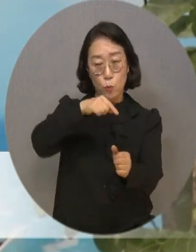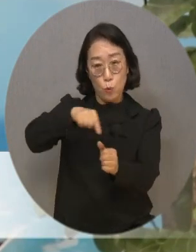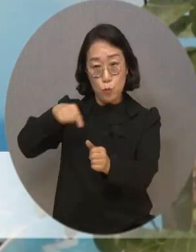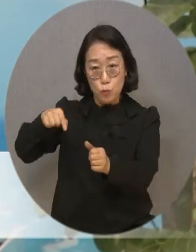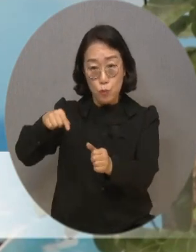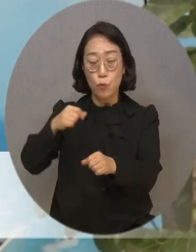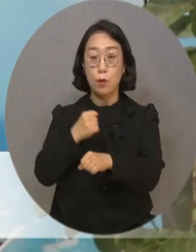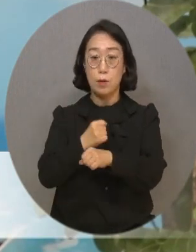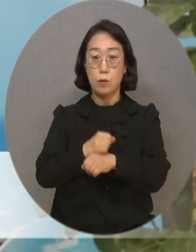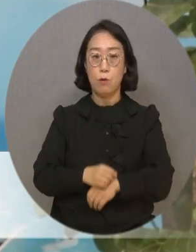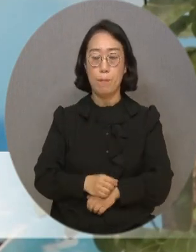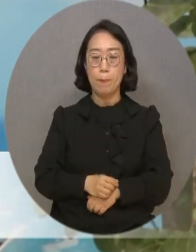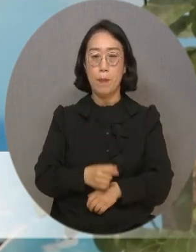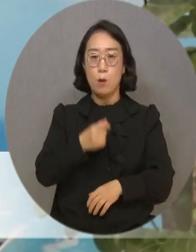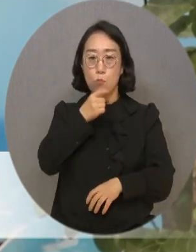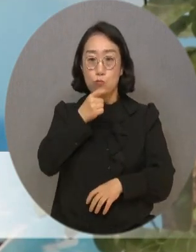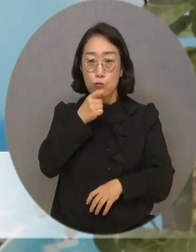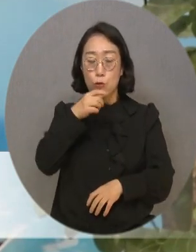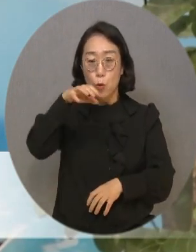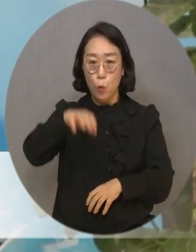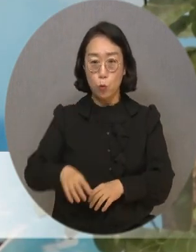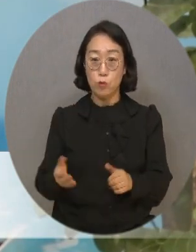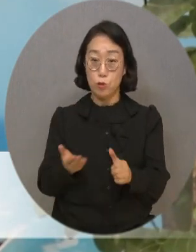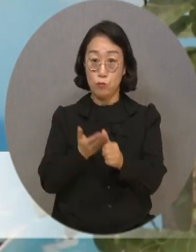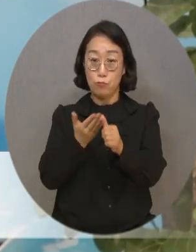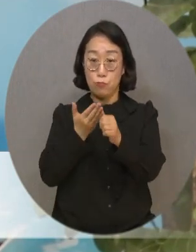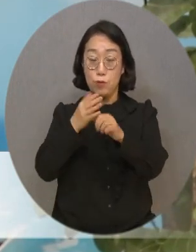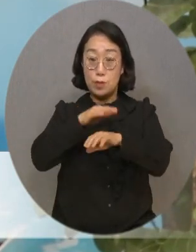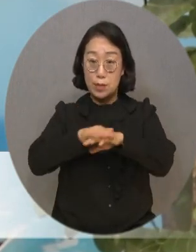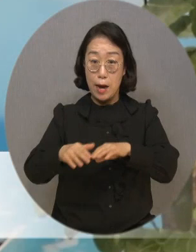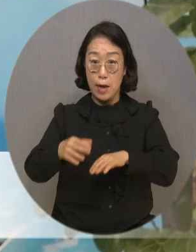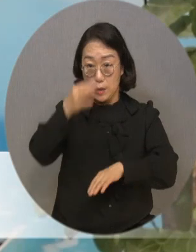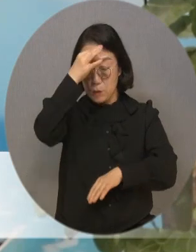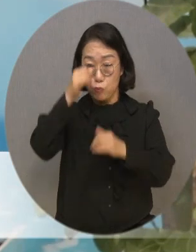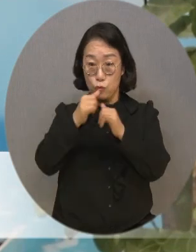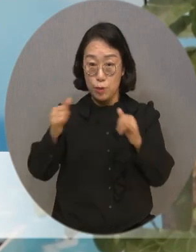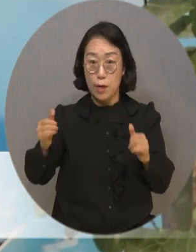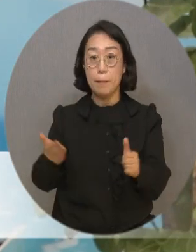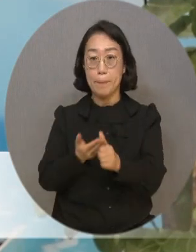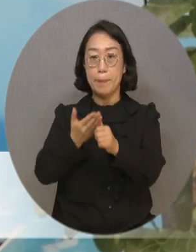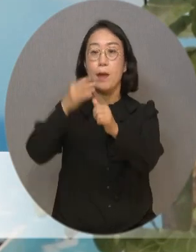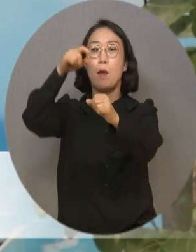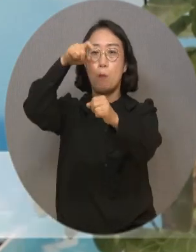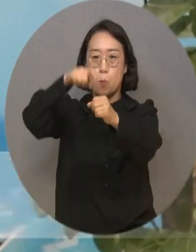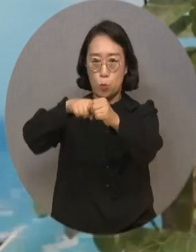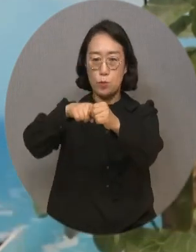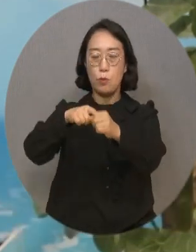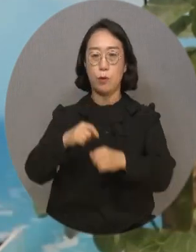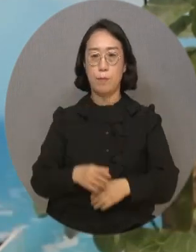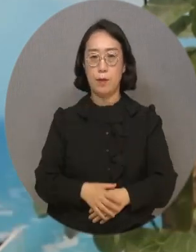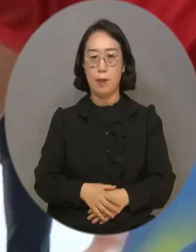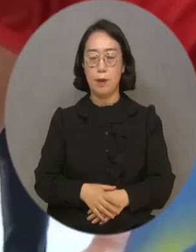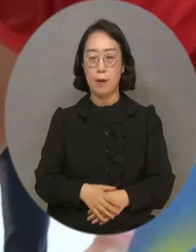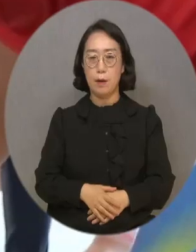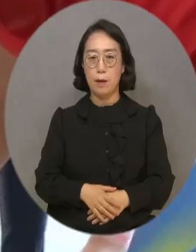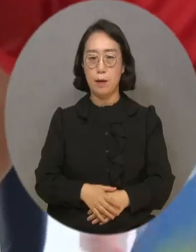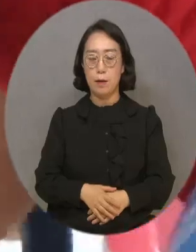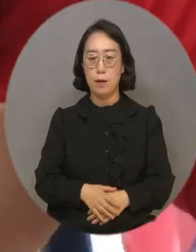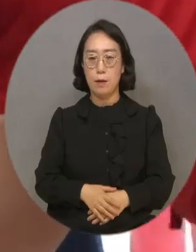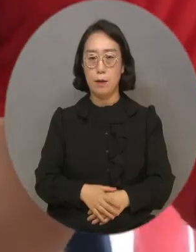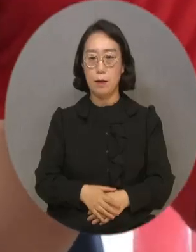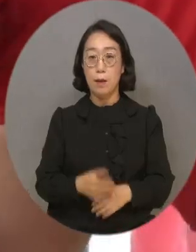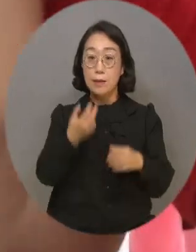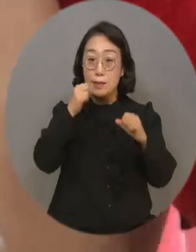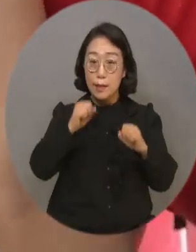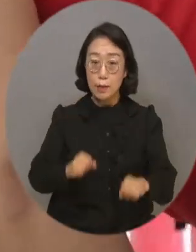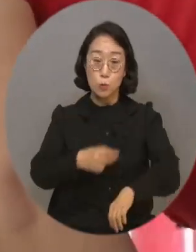진행함으로써 해양 전문 인력 양성을 하는데 이바지하는 것을 목적으로 하고 있습니다. 유아 생존